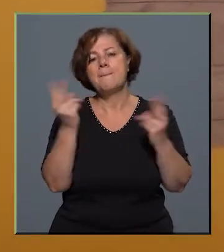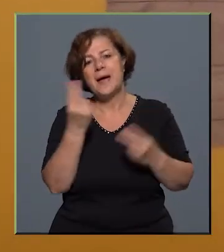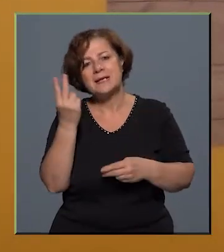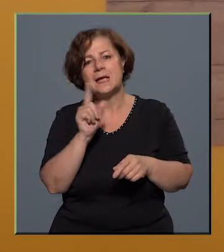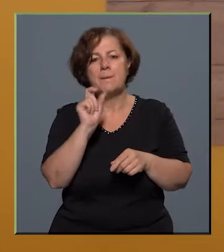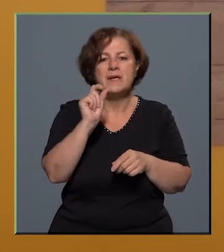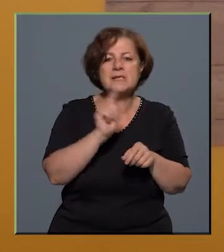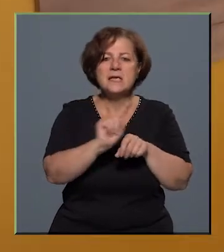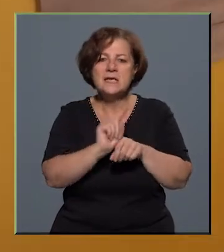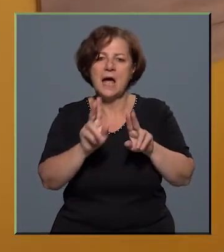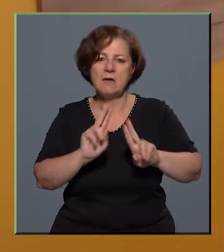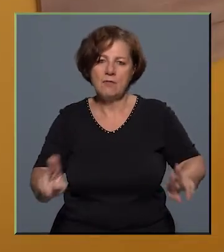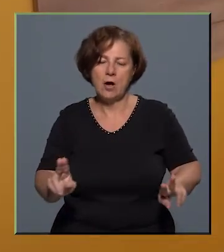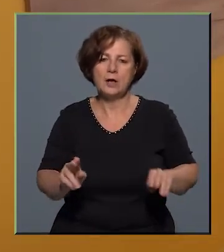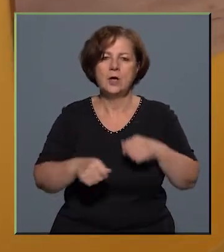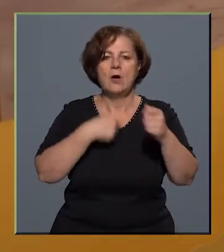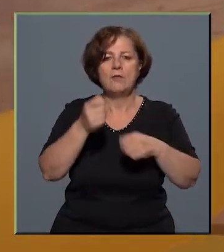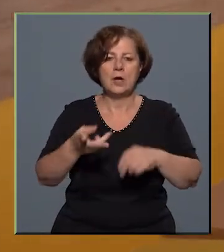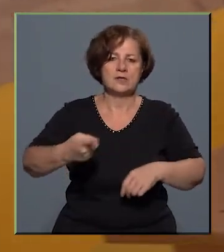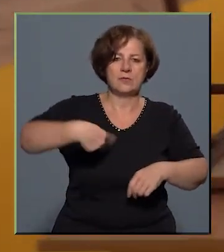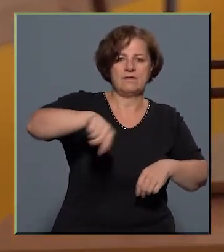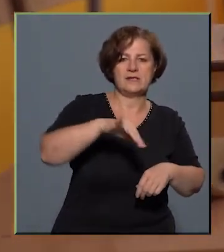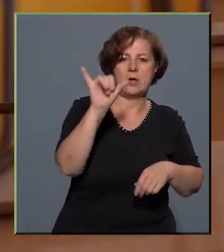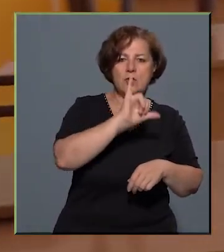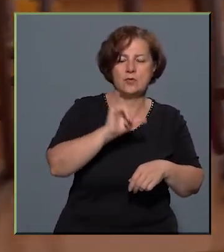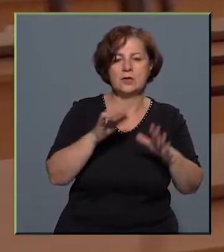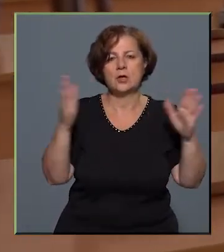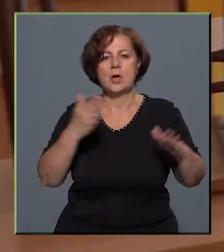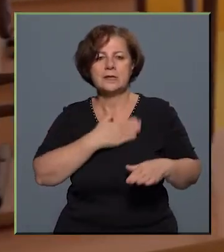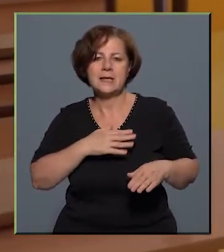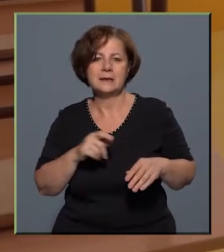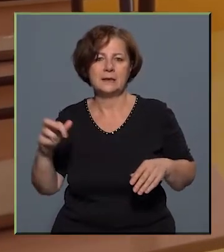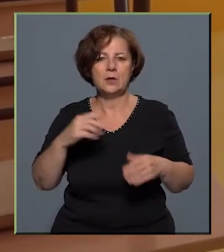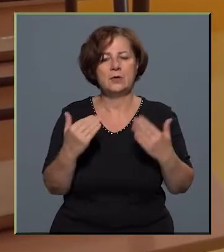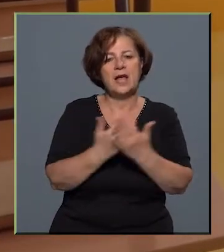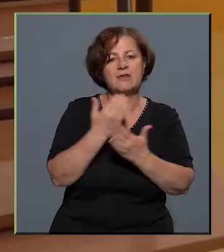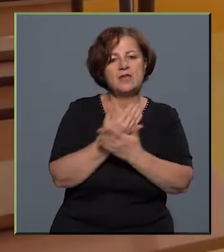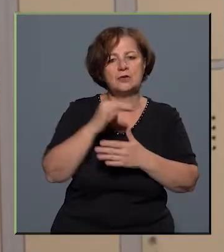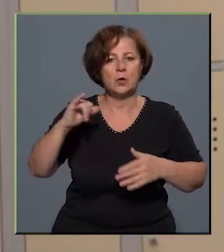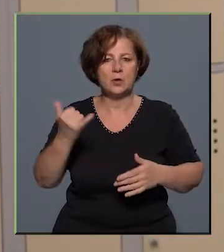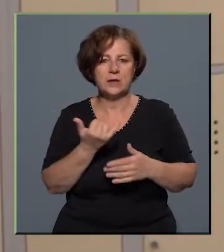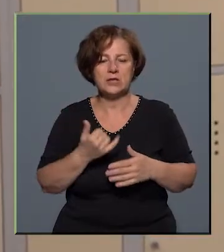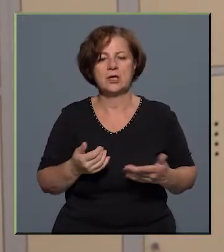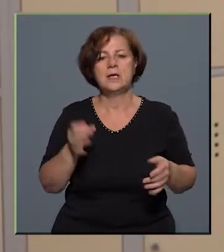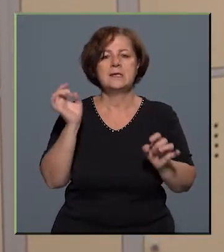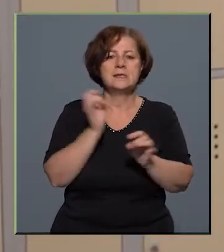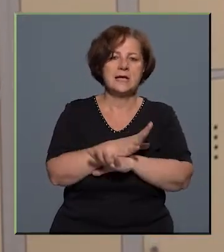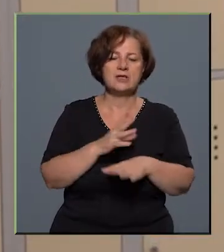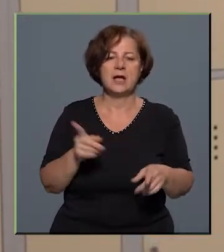hiányok, nyilván mi is foglalkoztatunk vissza nyugdíjas pedagógusokat nagy szeretettel, jöttek azért fiatal pedagógusok